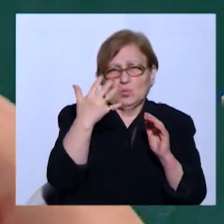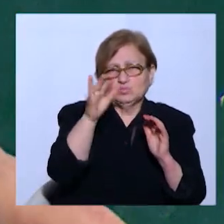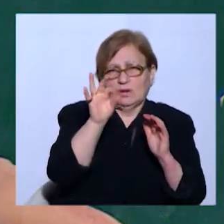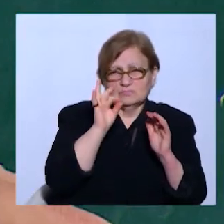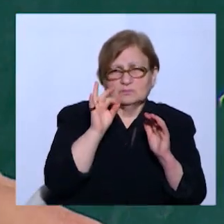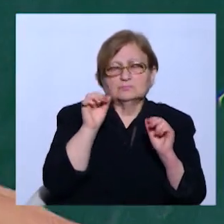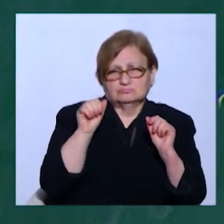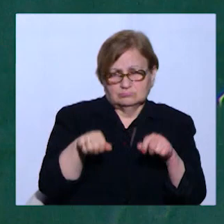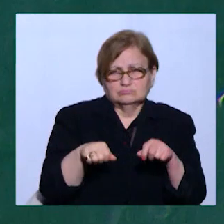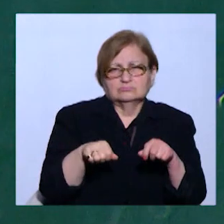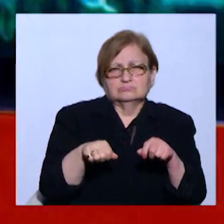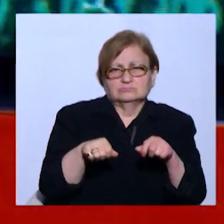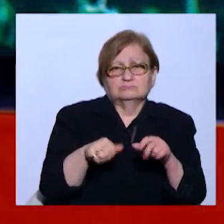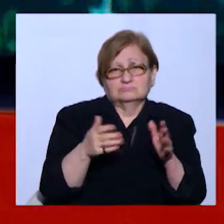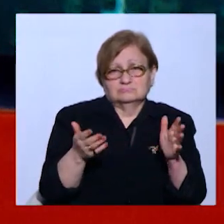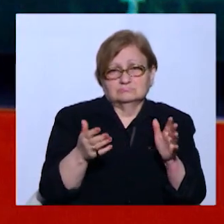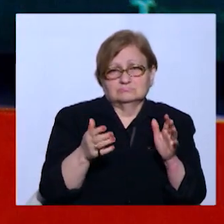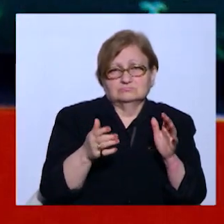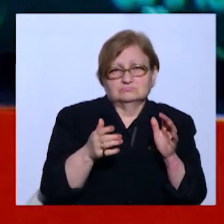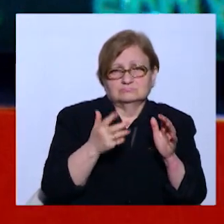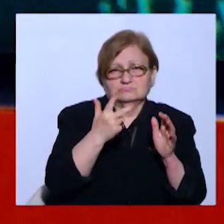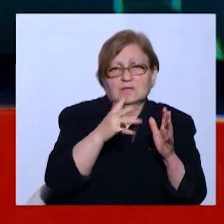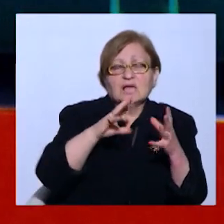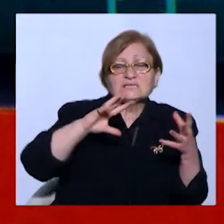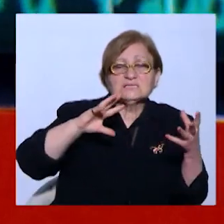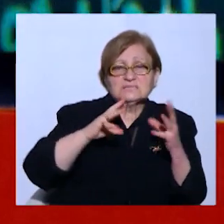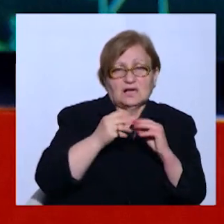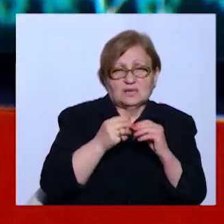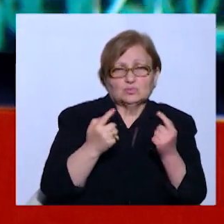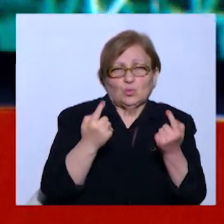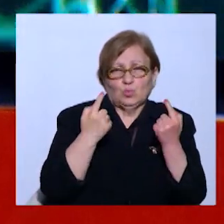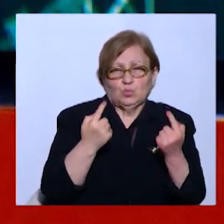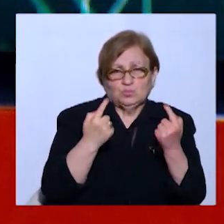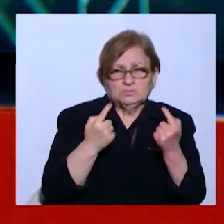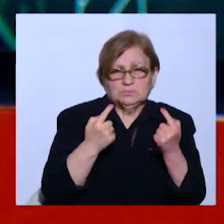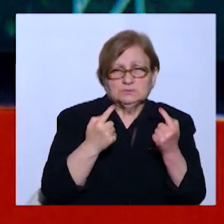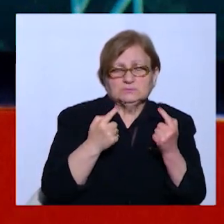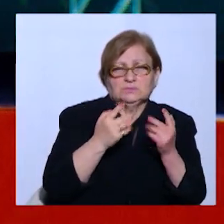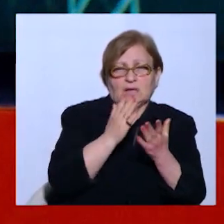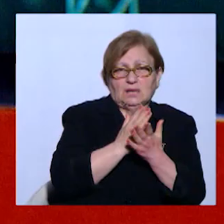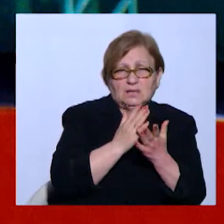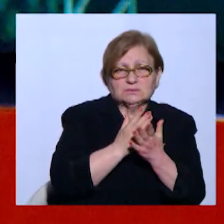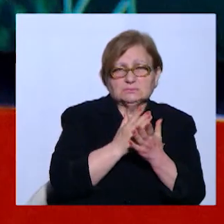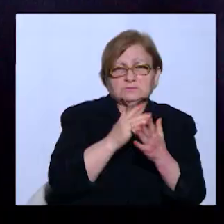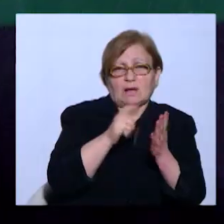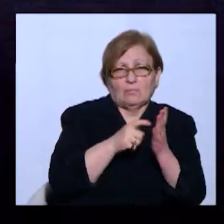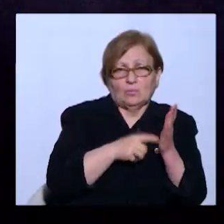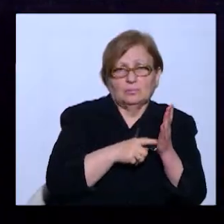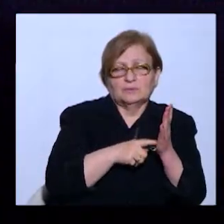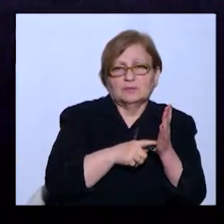უფლება კი ახაც 5 მაქვს ერთხელ და დავწერო რომ საერთო უდიდესი გამყოფი არის 3 * 5